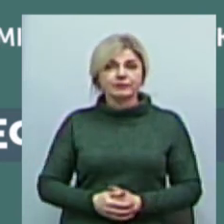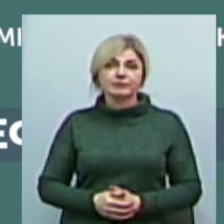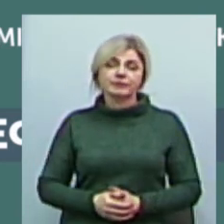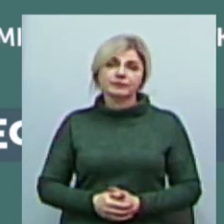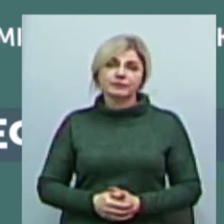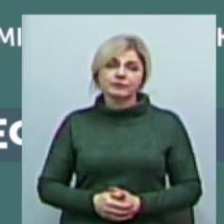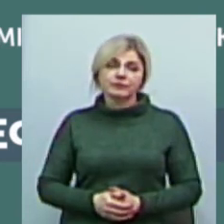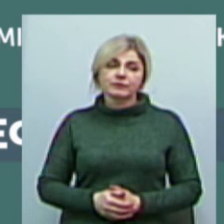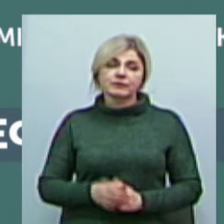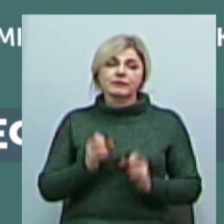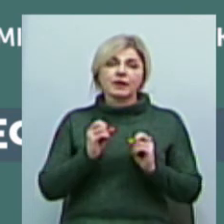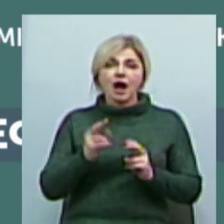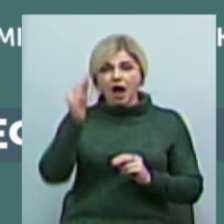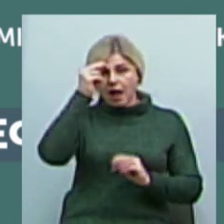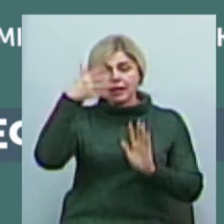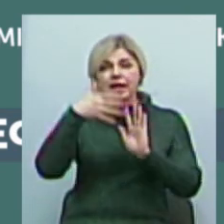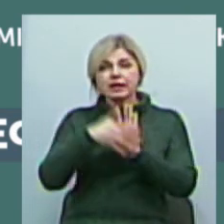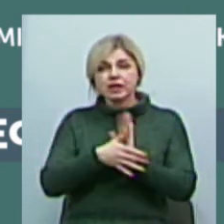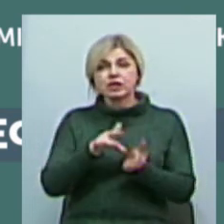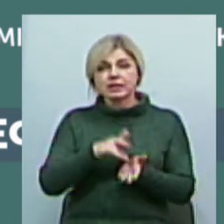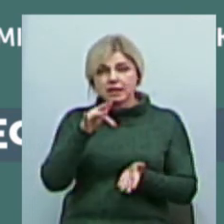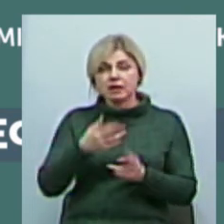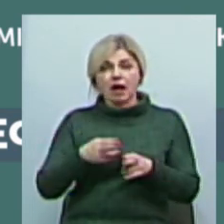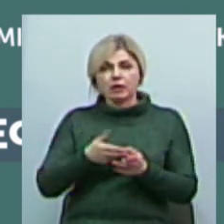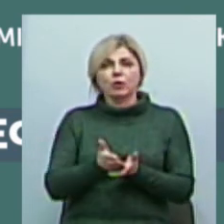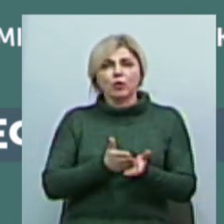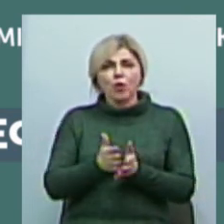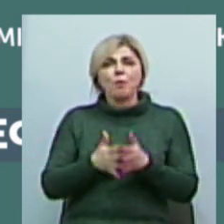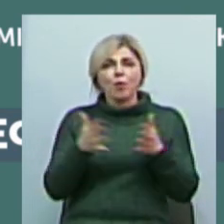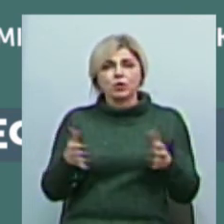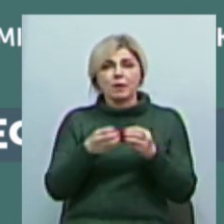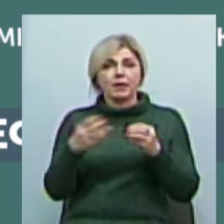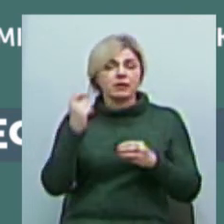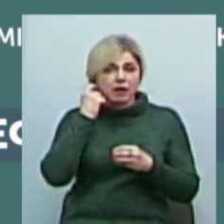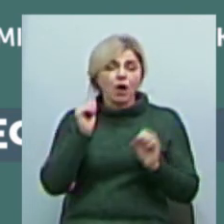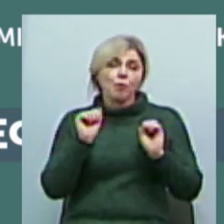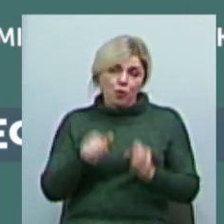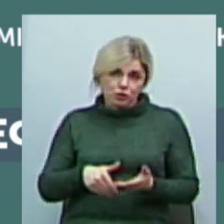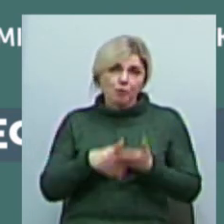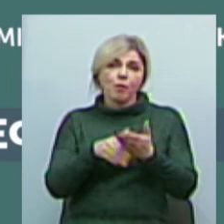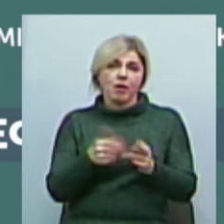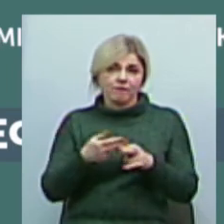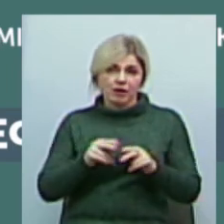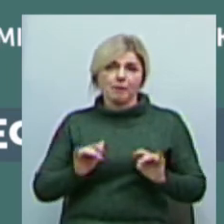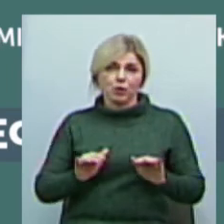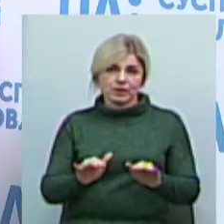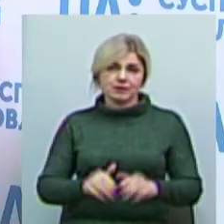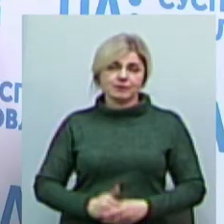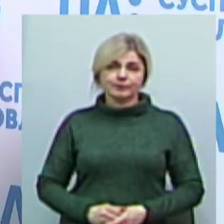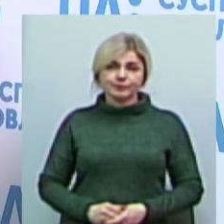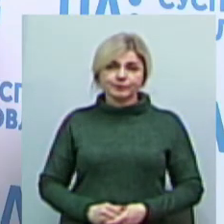як аналітичний центр, який працює вже більше 15 років, може зробити вагомий внесок в цей процес.